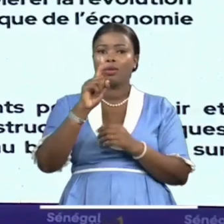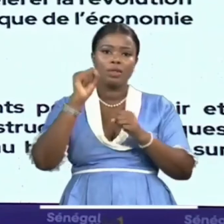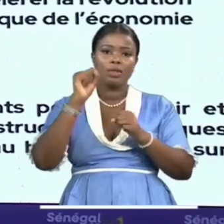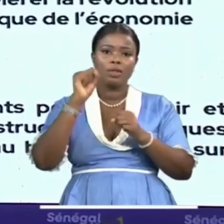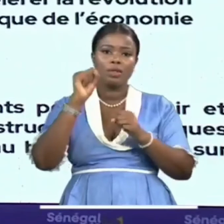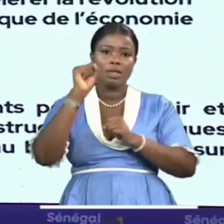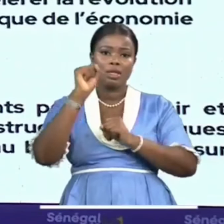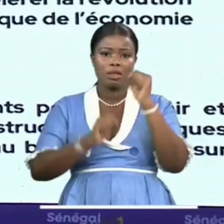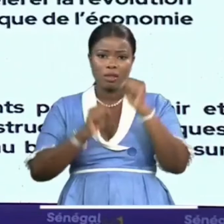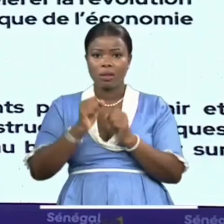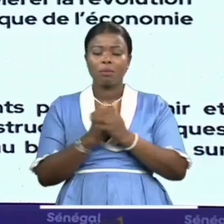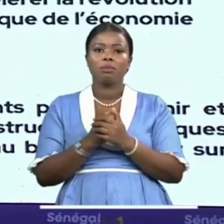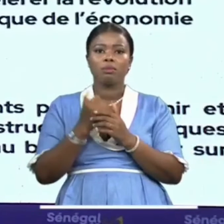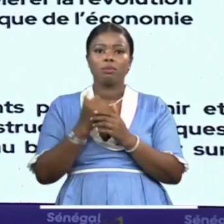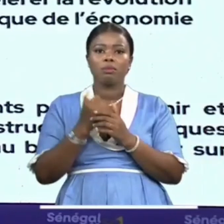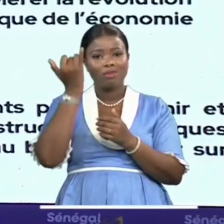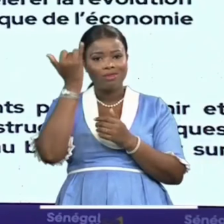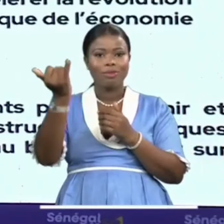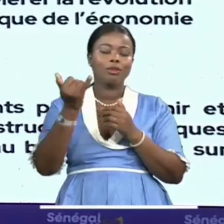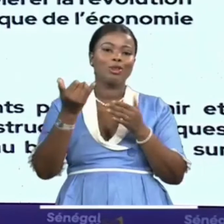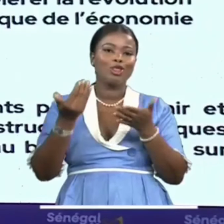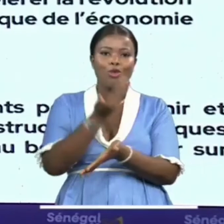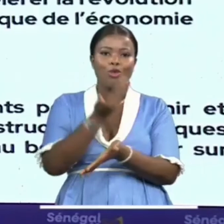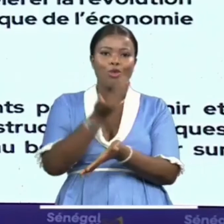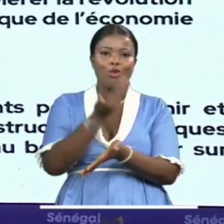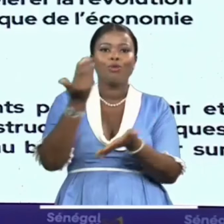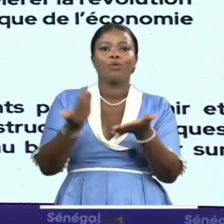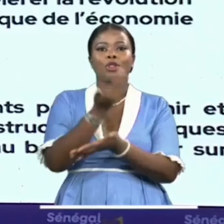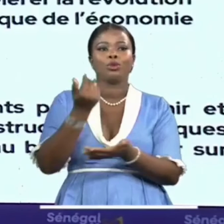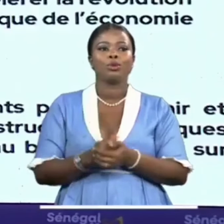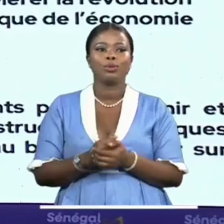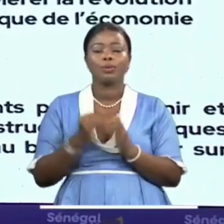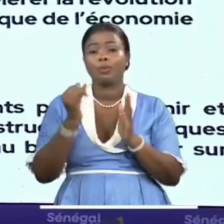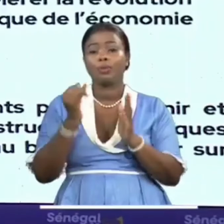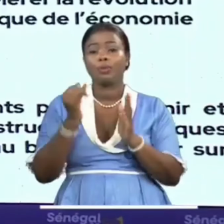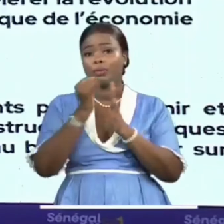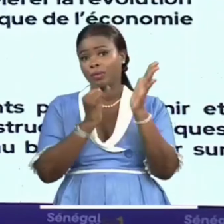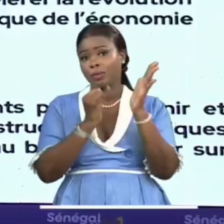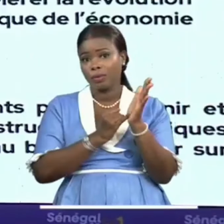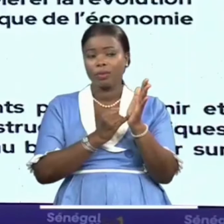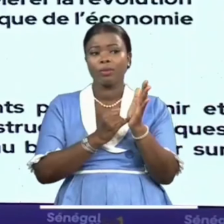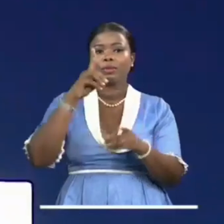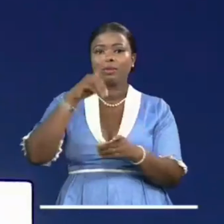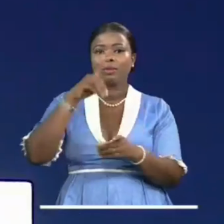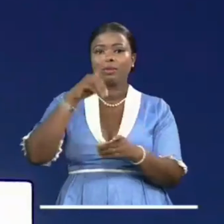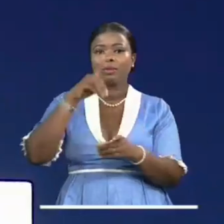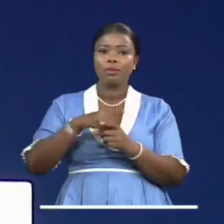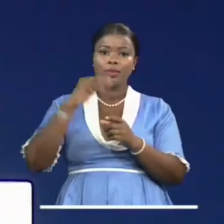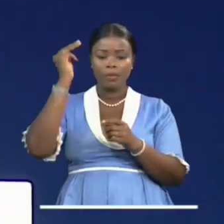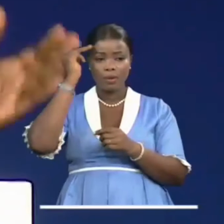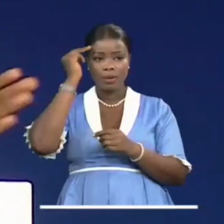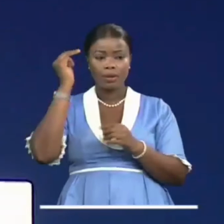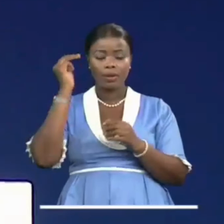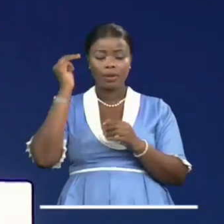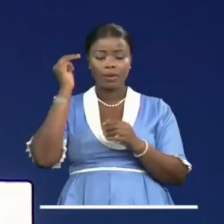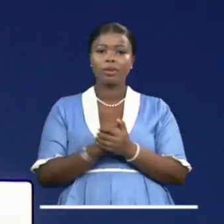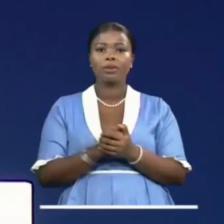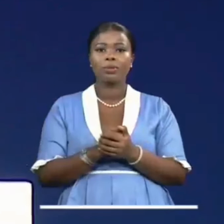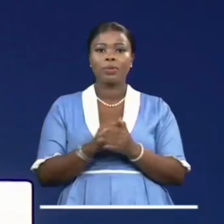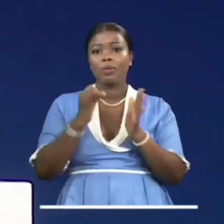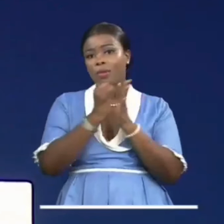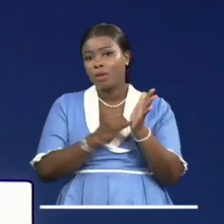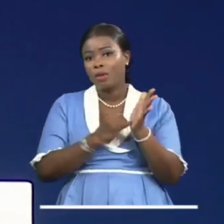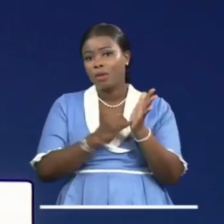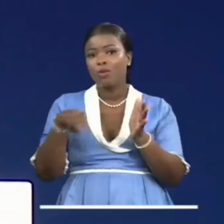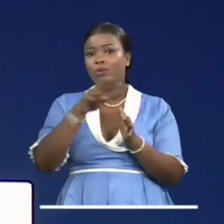et d'innovation dynamique nous avons des institutions ici notamment dans le ministère en charge de l'agriculture l'industrie vous avez l'ISRA vous